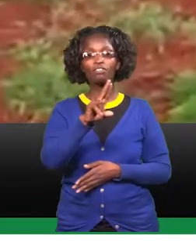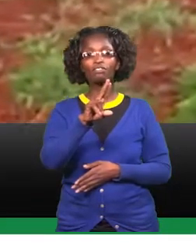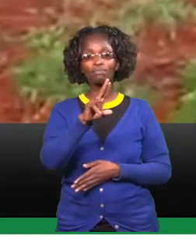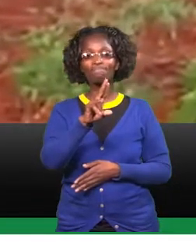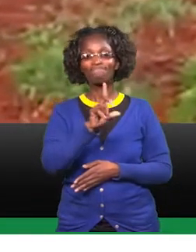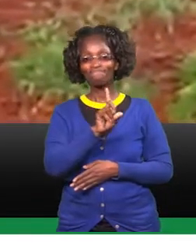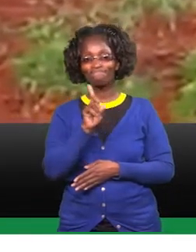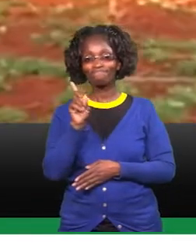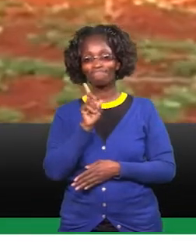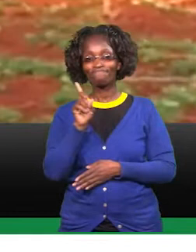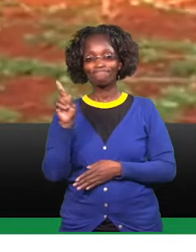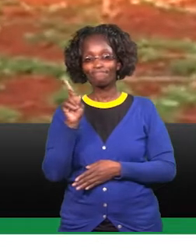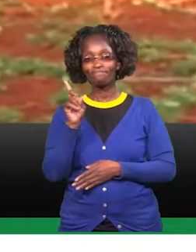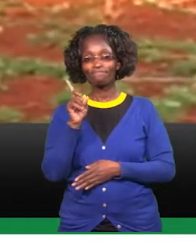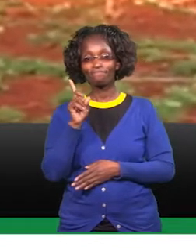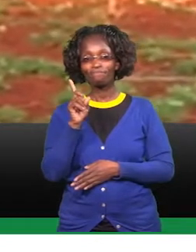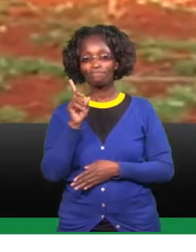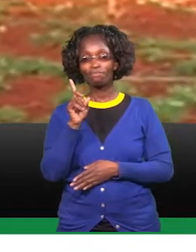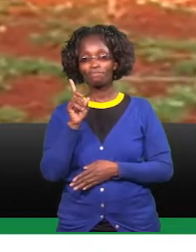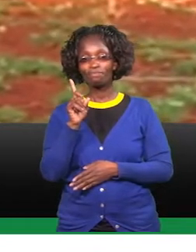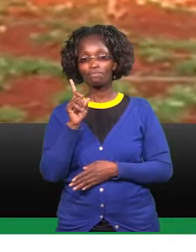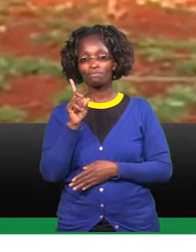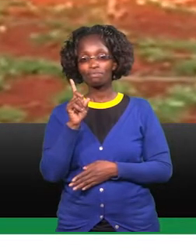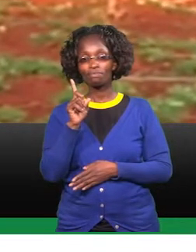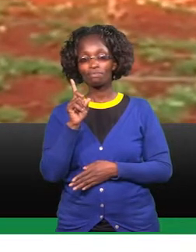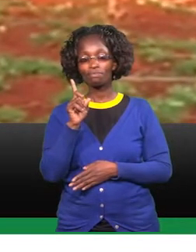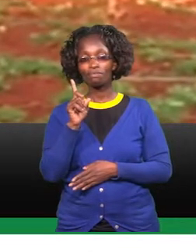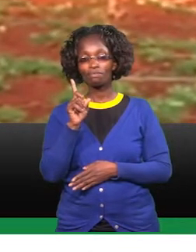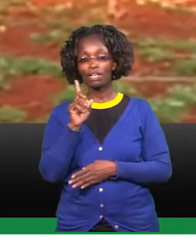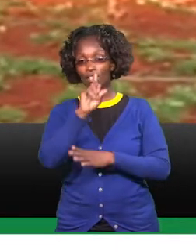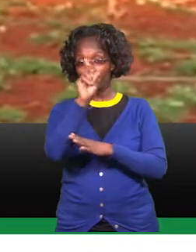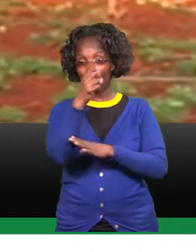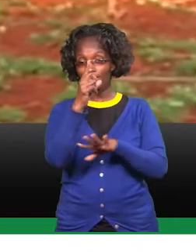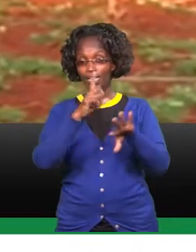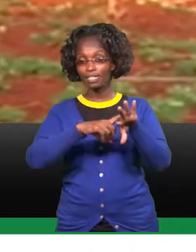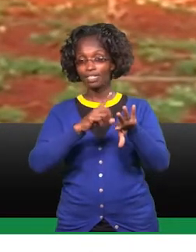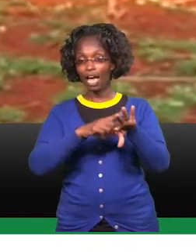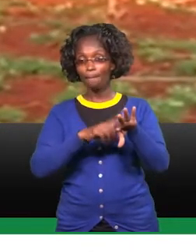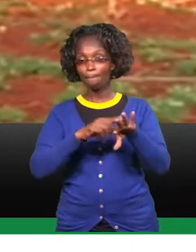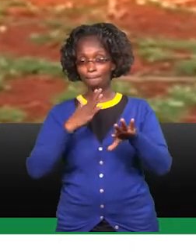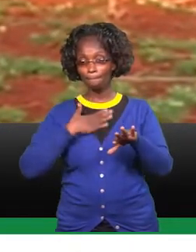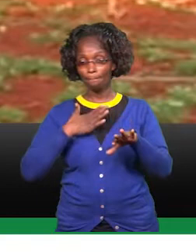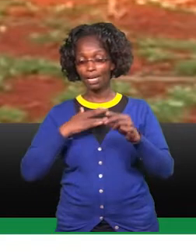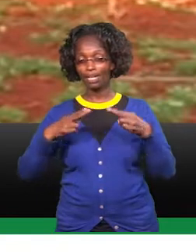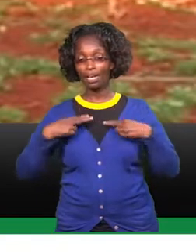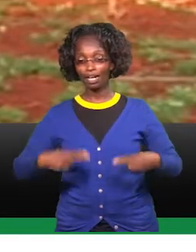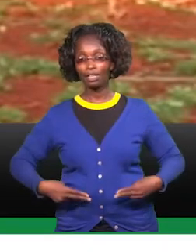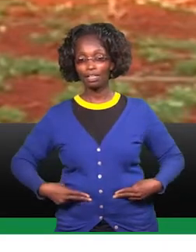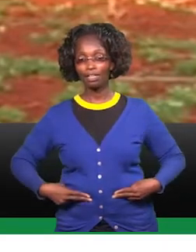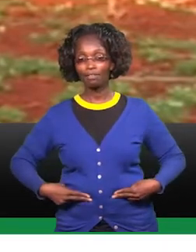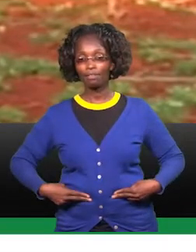kame hayana chakula. Njugu nilipouza imenisaidia, manake kitu cha kwanza afya yangu.